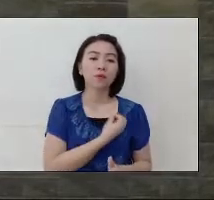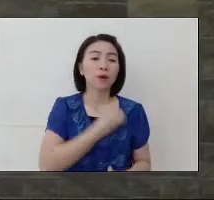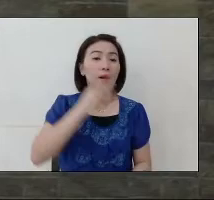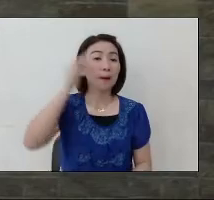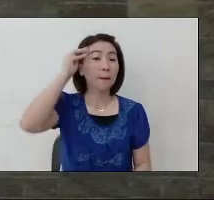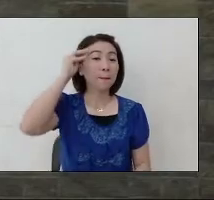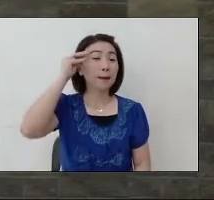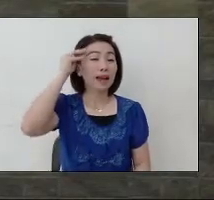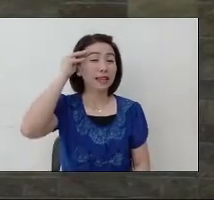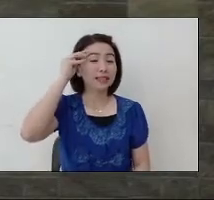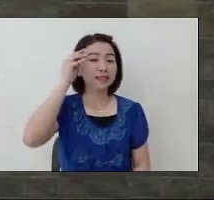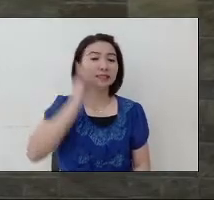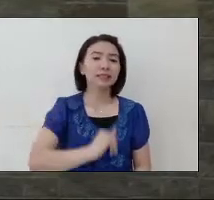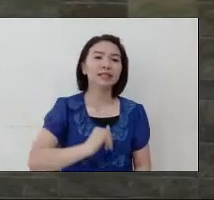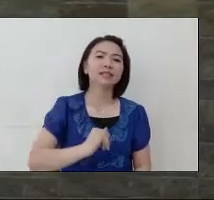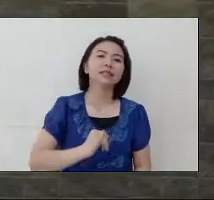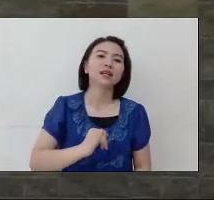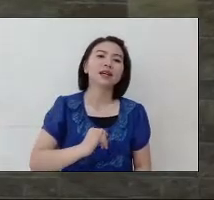It is yours.